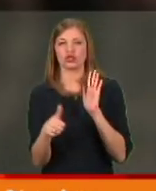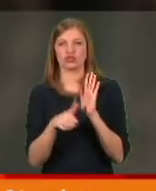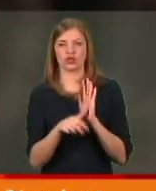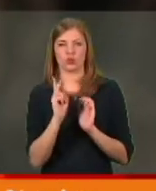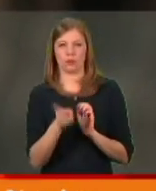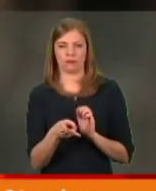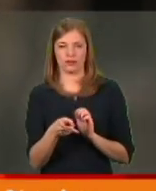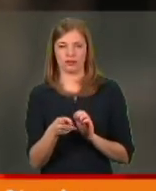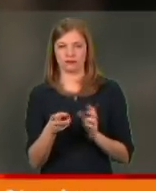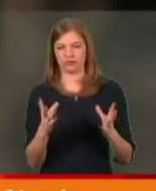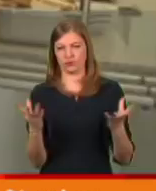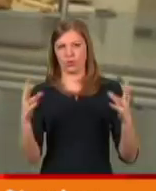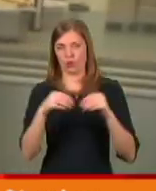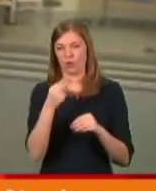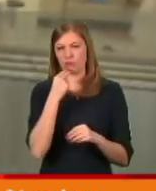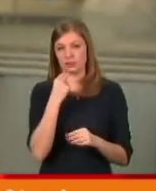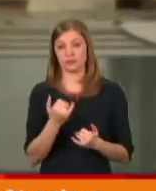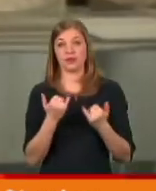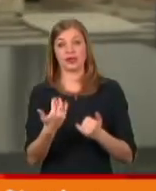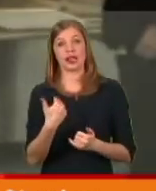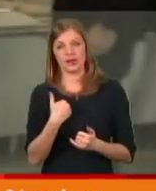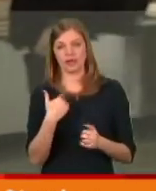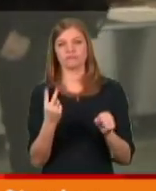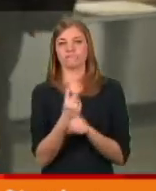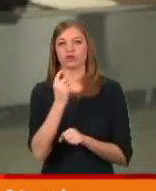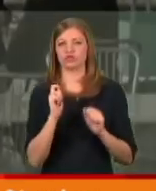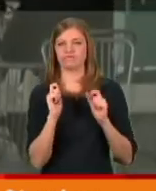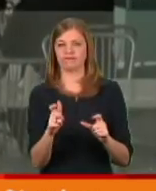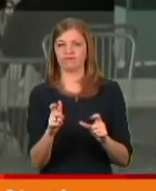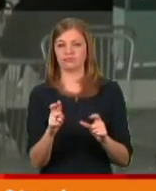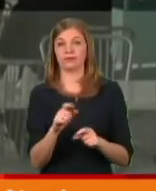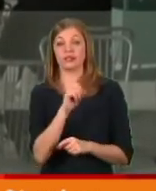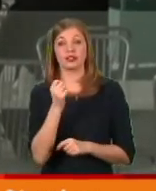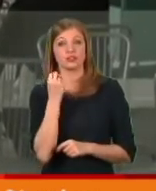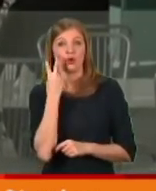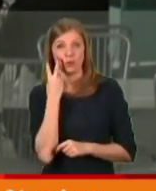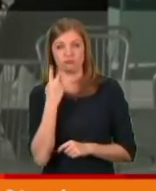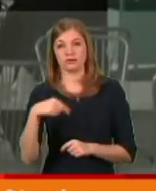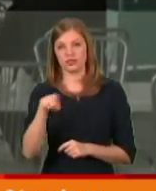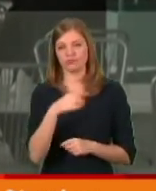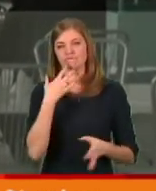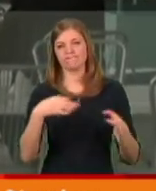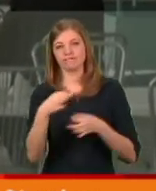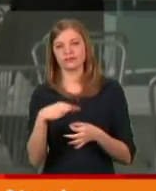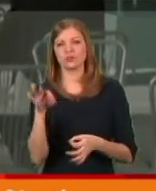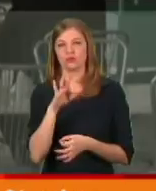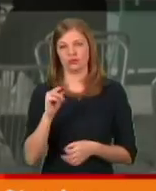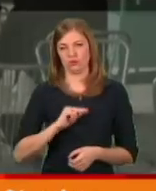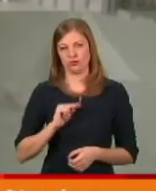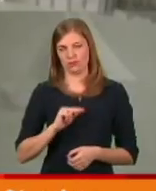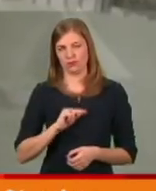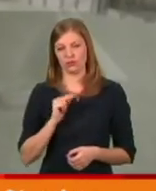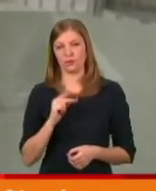66 копійок комплекс стоїть. Для нас усе удвічі дорожче. За обідом атомники говорять здебільшого про